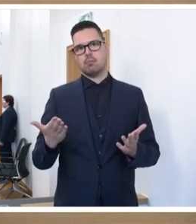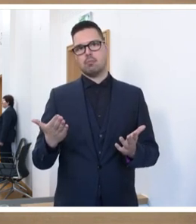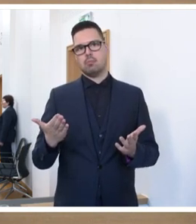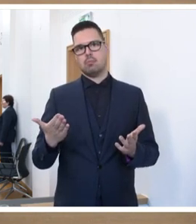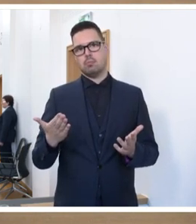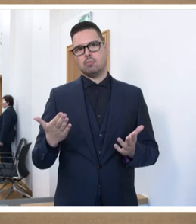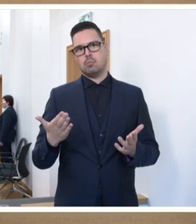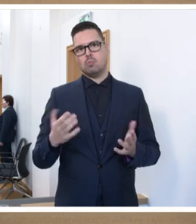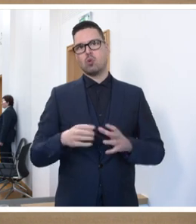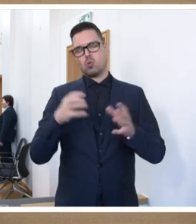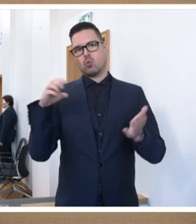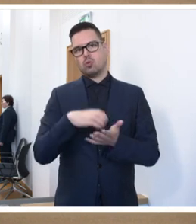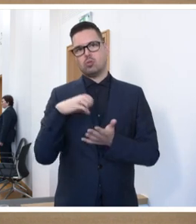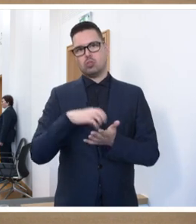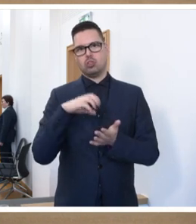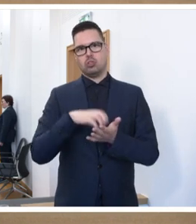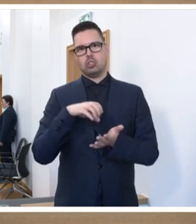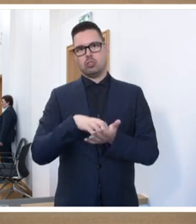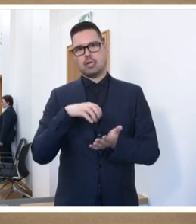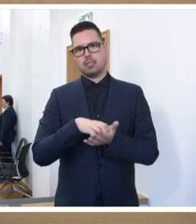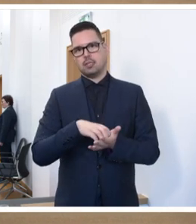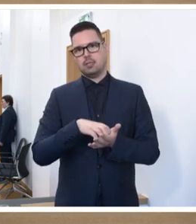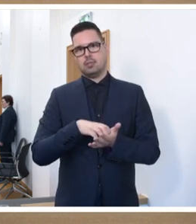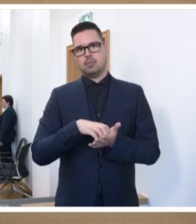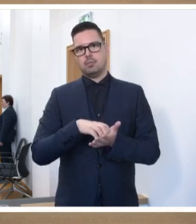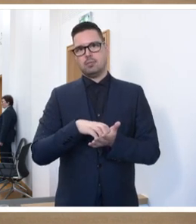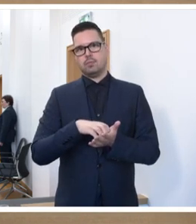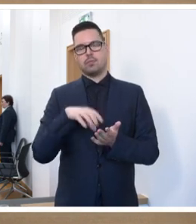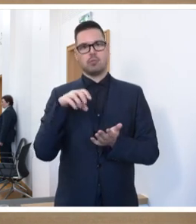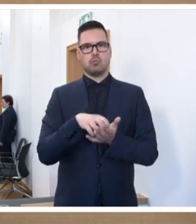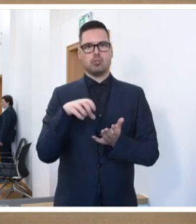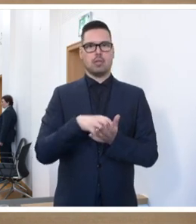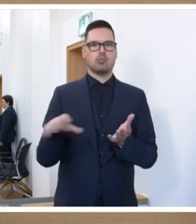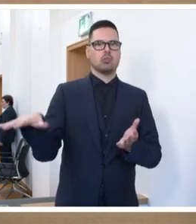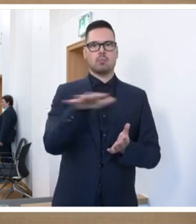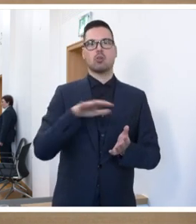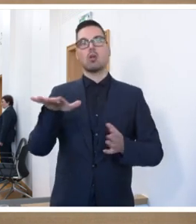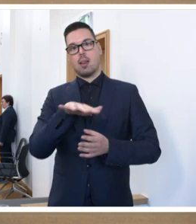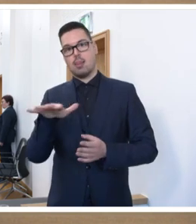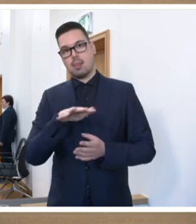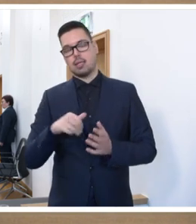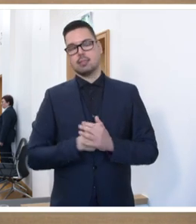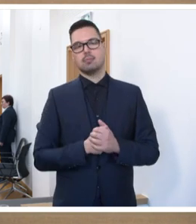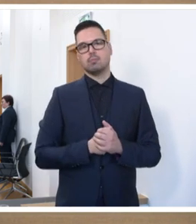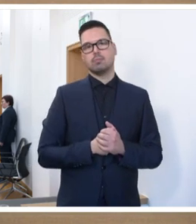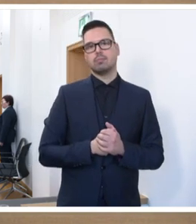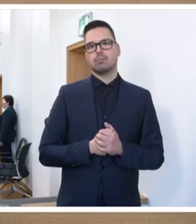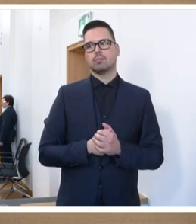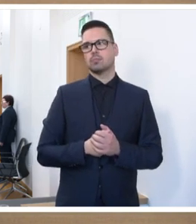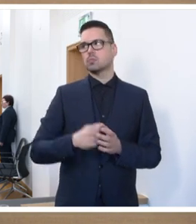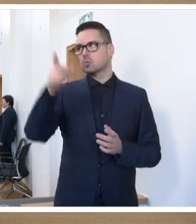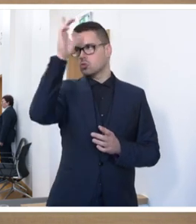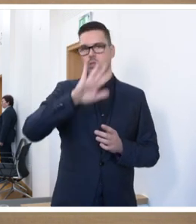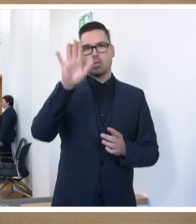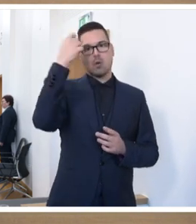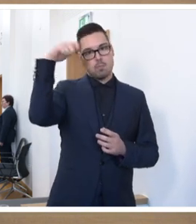in der Regel Großstädten, aber im ursächlich städtischen Bereich, aber auch in ländlicheren Regionen. In Deutschland, aber